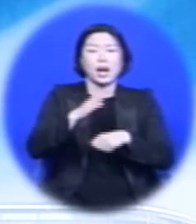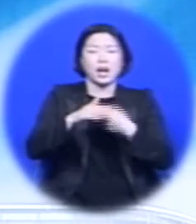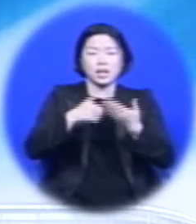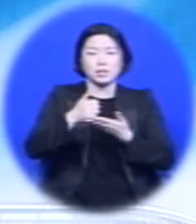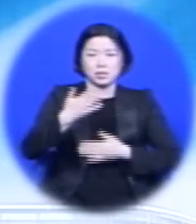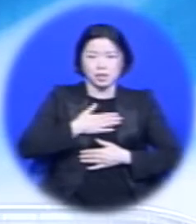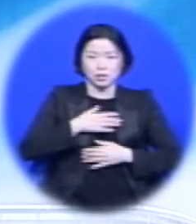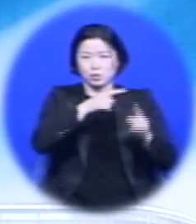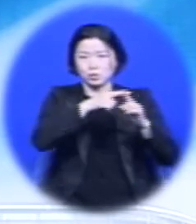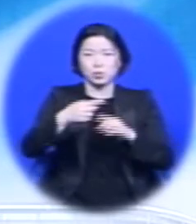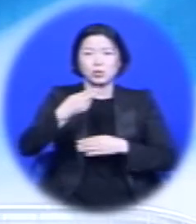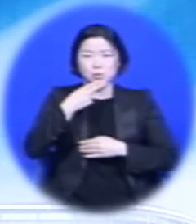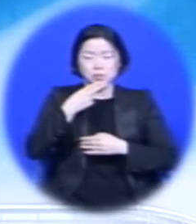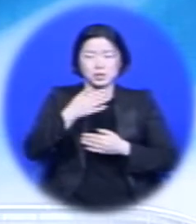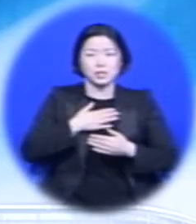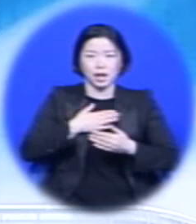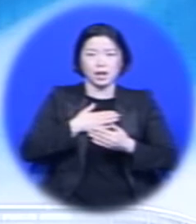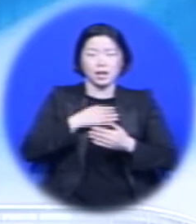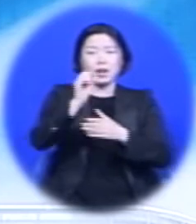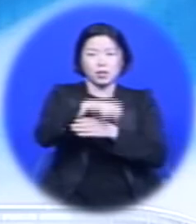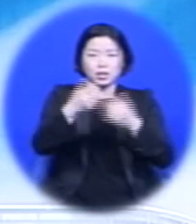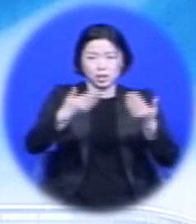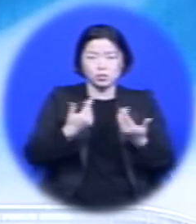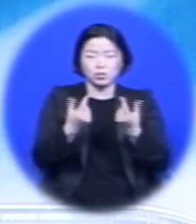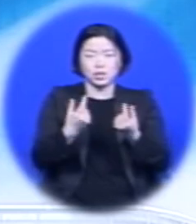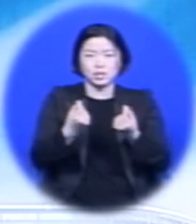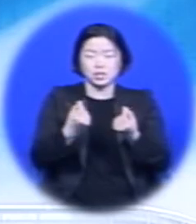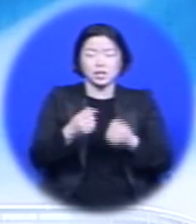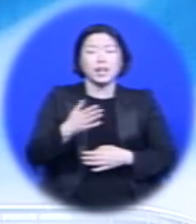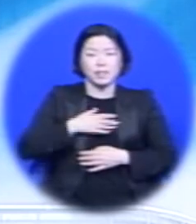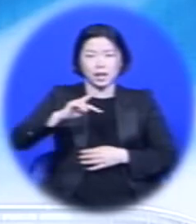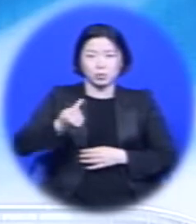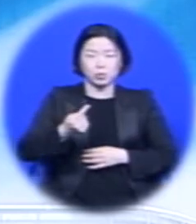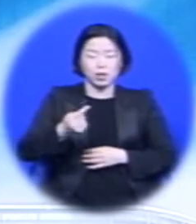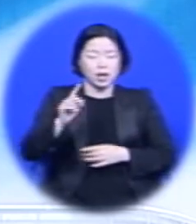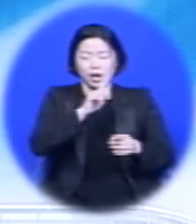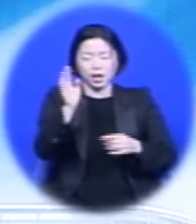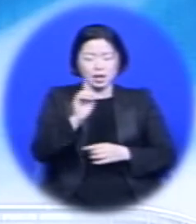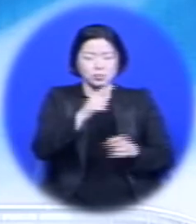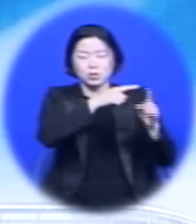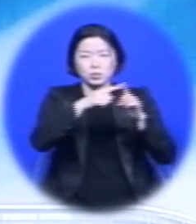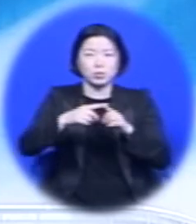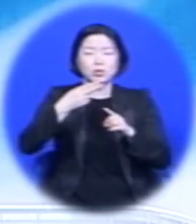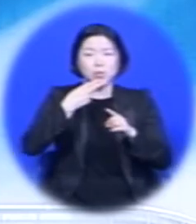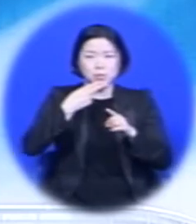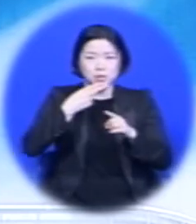받으셨고 나도 큰딸 너를 아무 조건 없이 받아들인다는